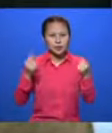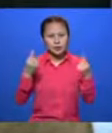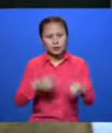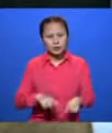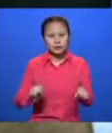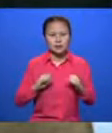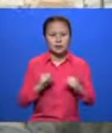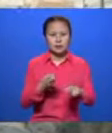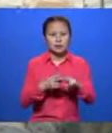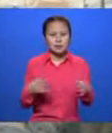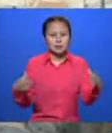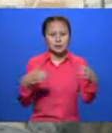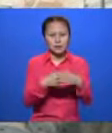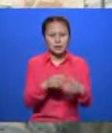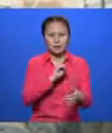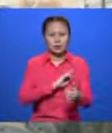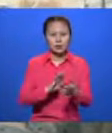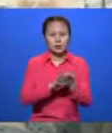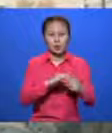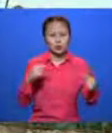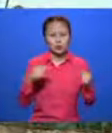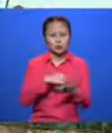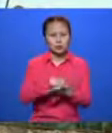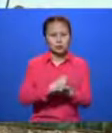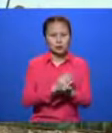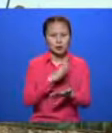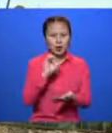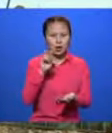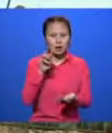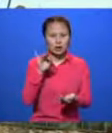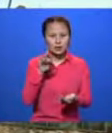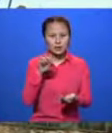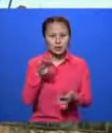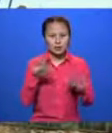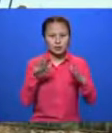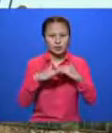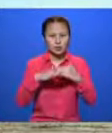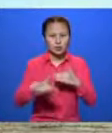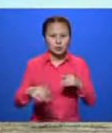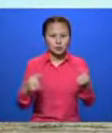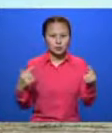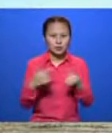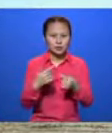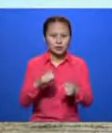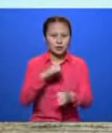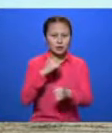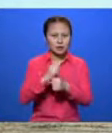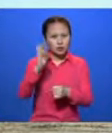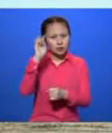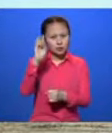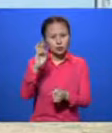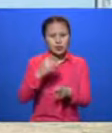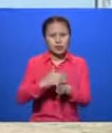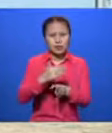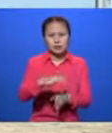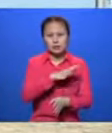еңсерудің бір ғана жолы бірлесе жұмыс деп, тұрақтылықты сақтау деген облыс әкімі Алик Айдарбеков өңірдегі кен еңгерушілері кәсіпорын басшыларын көп кешіктірмей